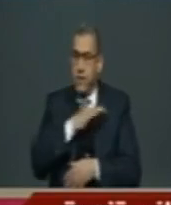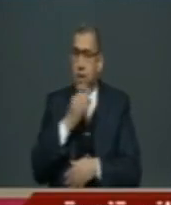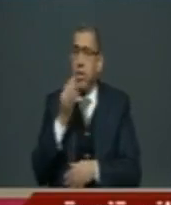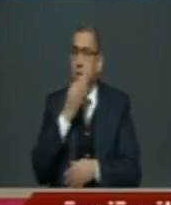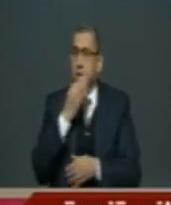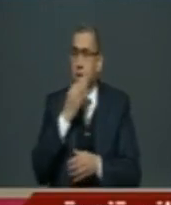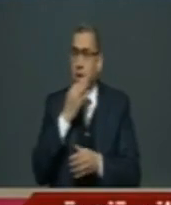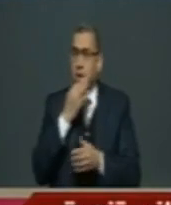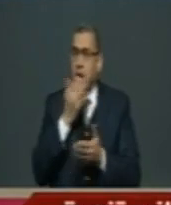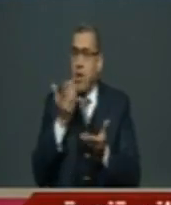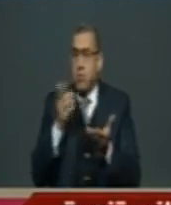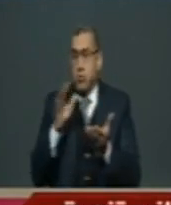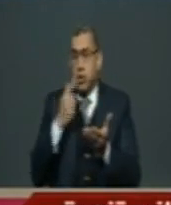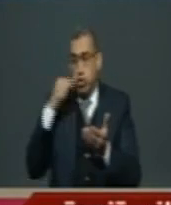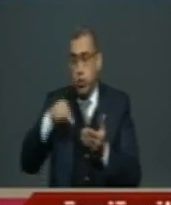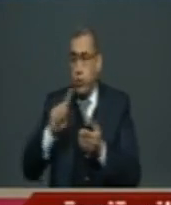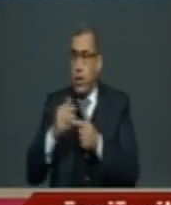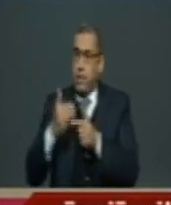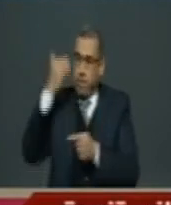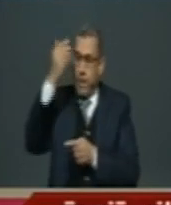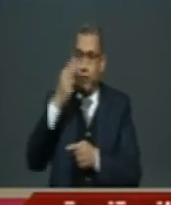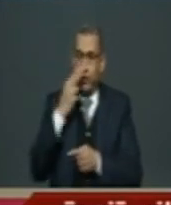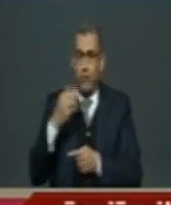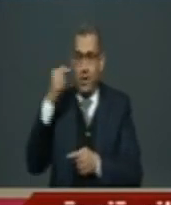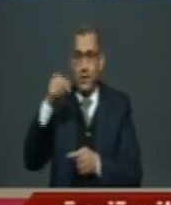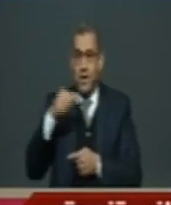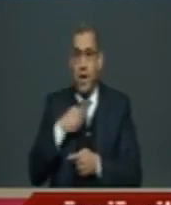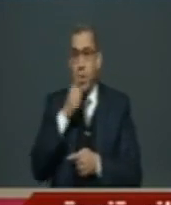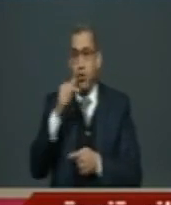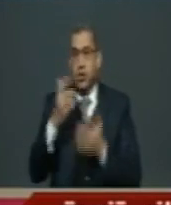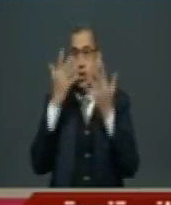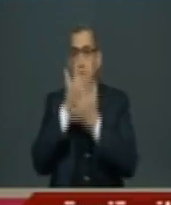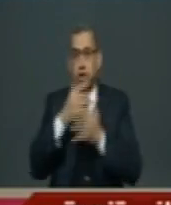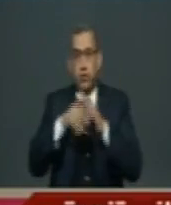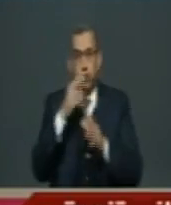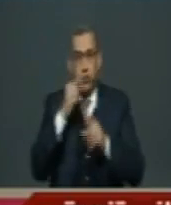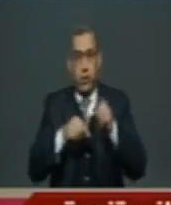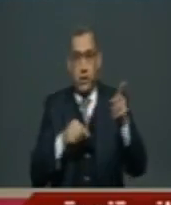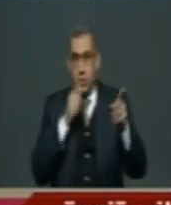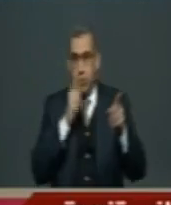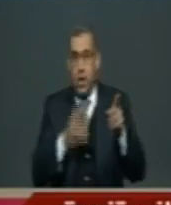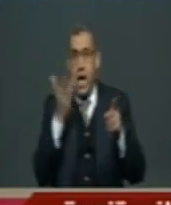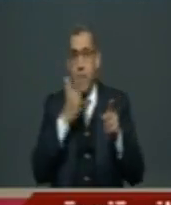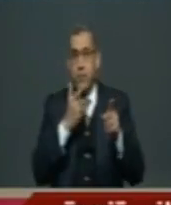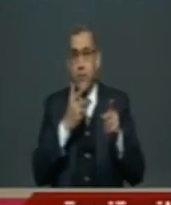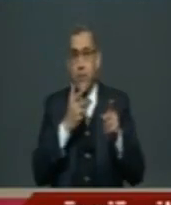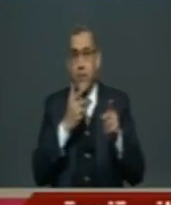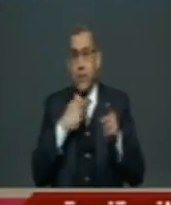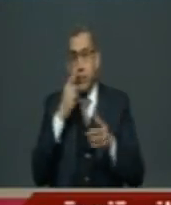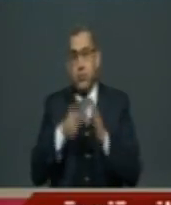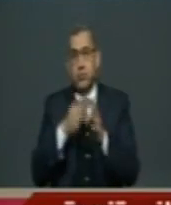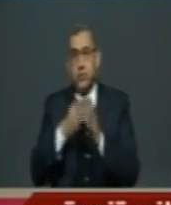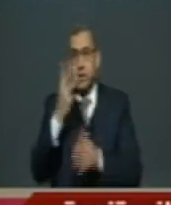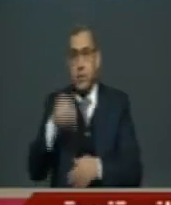مش هتبان دلوقتي. والنهارده لما بنتكلم على مصنع زي اللي انتم بتشوفوه، احنا تالت مره نيجي هنا. لو